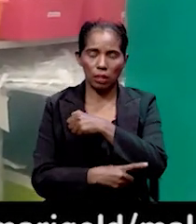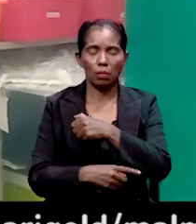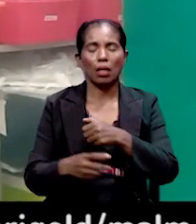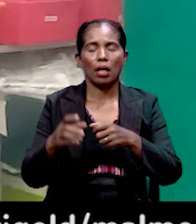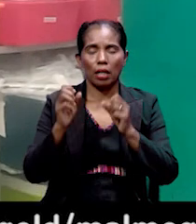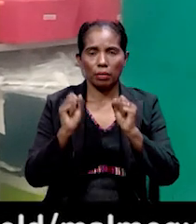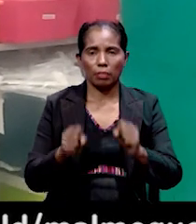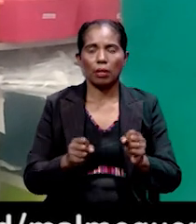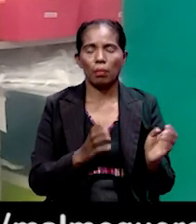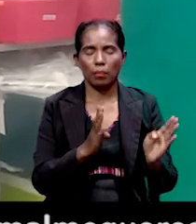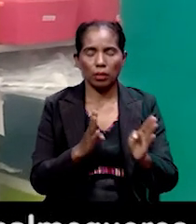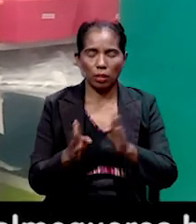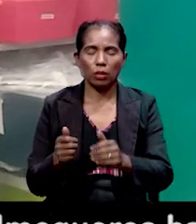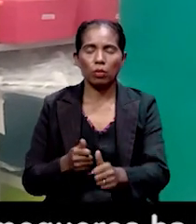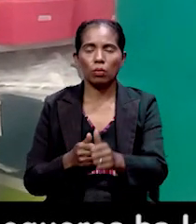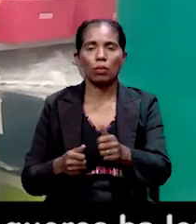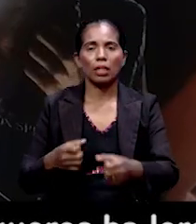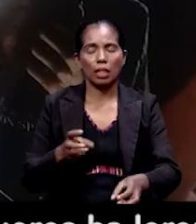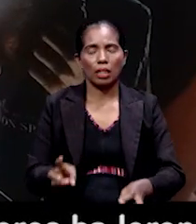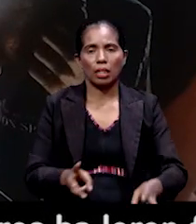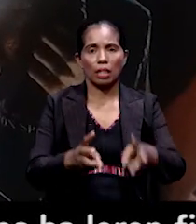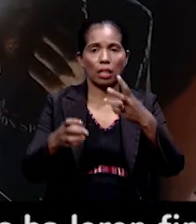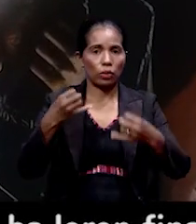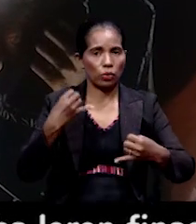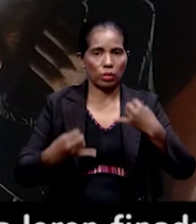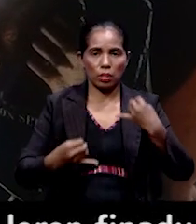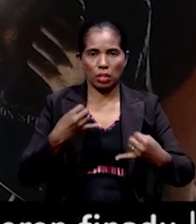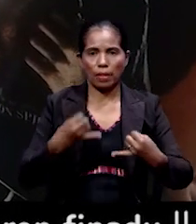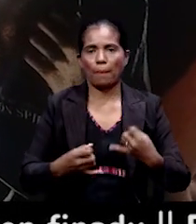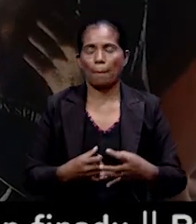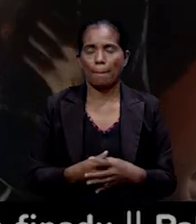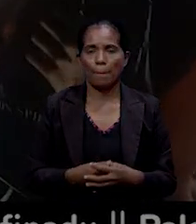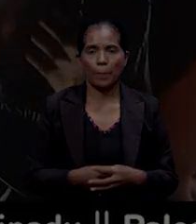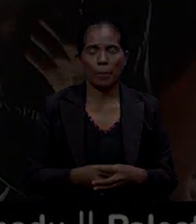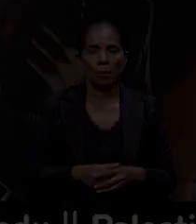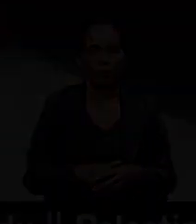nune bele prosesu tuir dalan justisa. Napoleon Xavier Justiniano Nano, GMN.